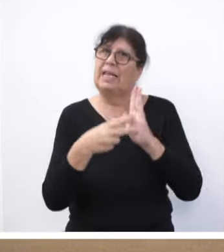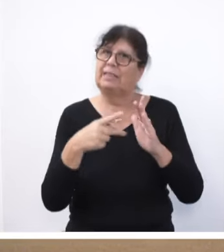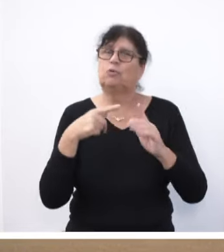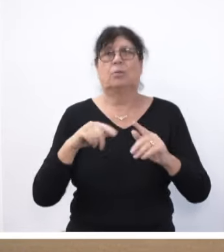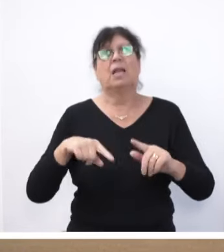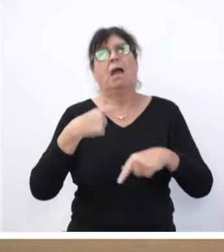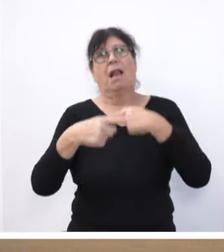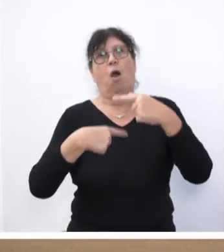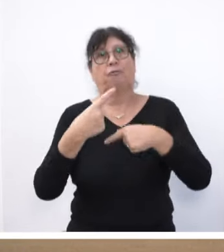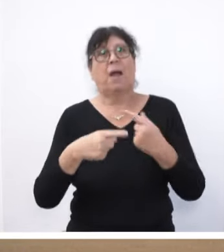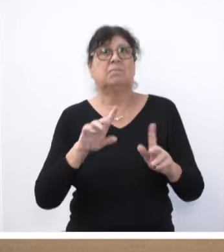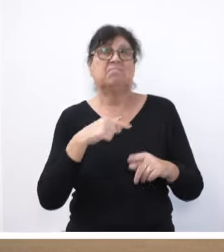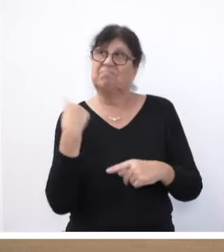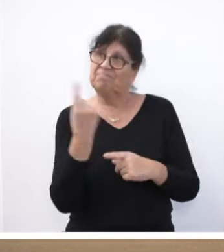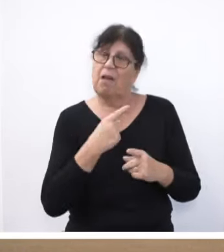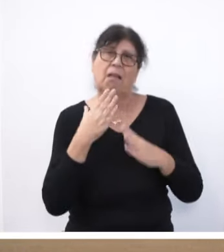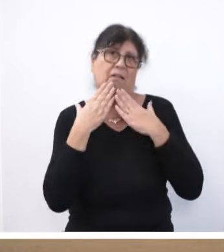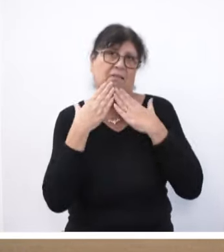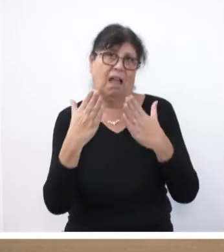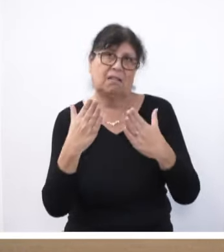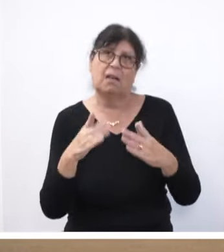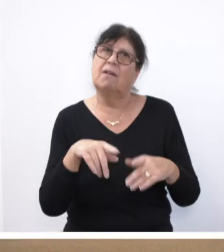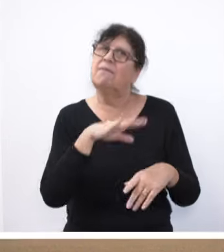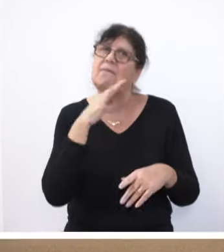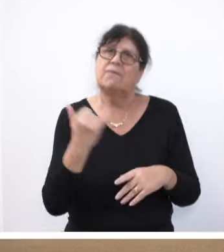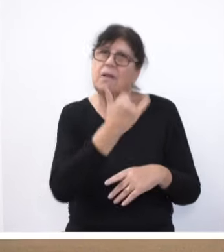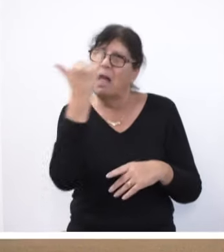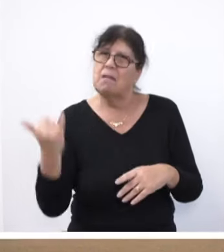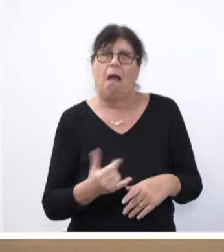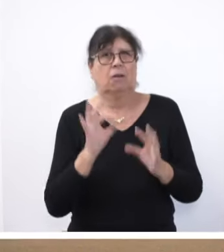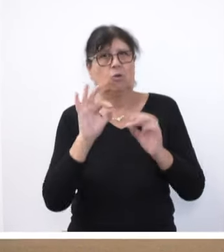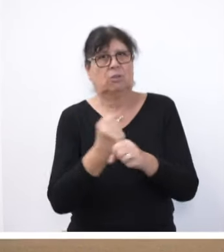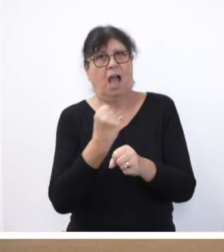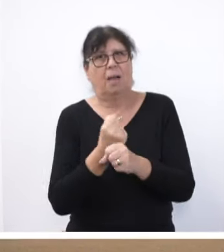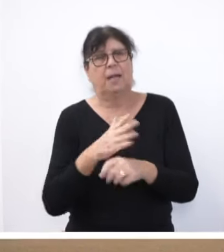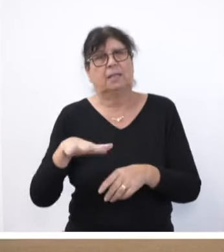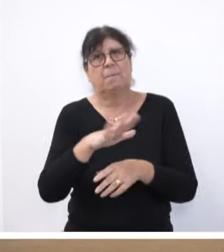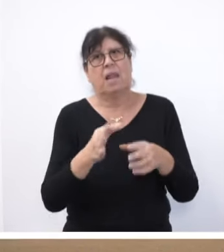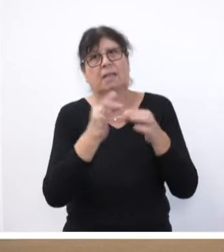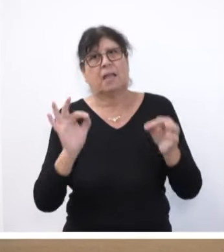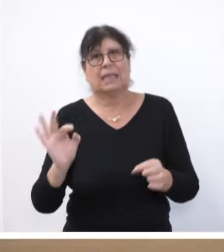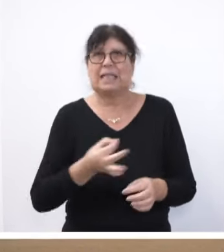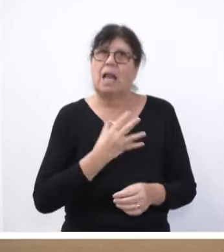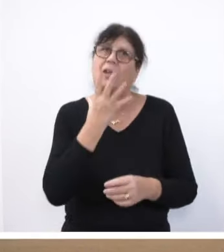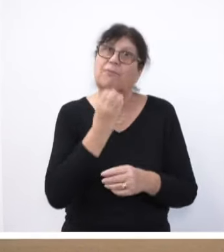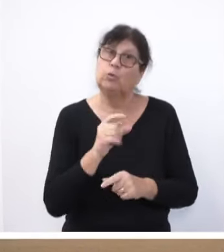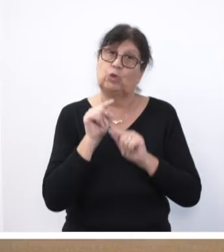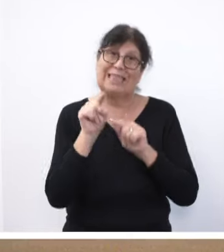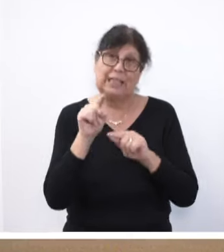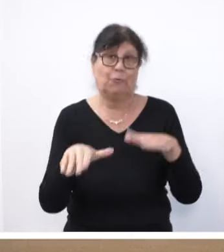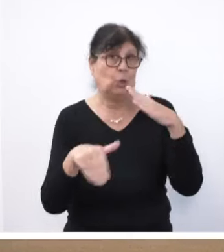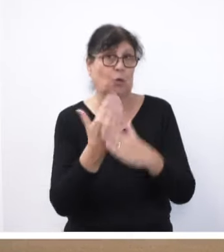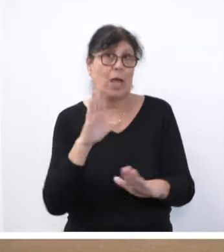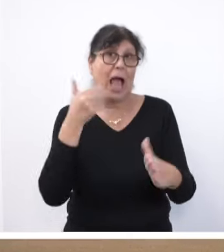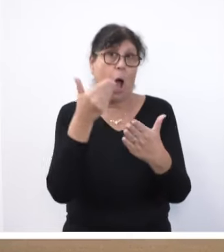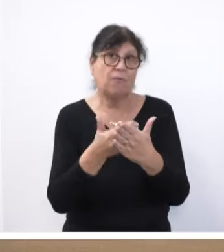Laufbahn. Wir danken Ihnen für Ihre langjährige, engagierte Arbeit im Landtag des Saarlandes und wir wünschen Ihnen für Ihre neuen